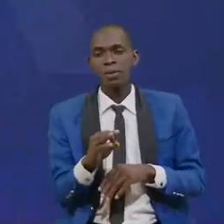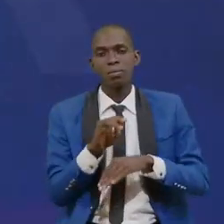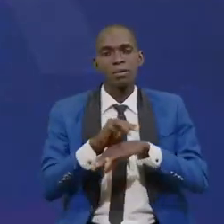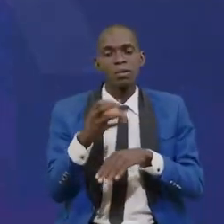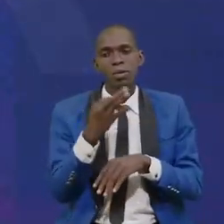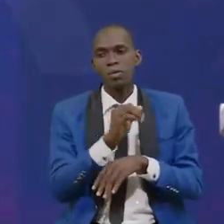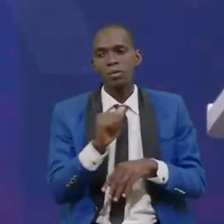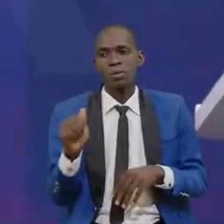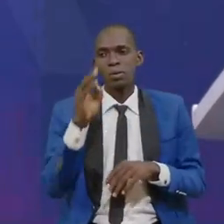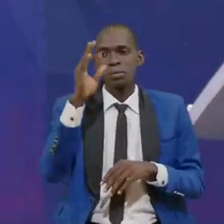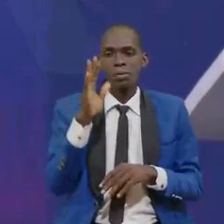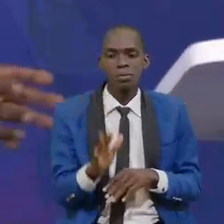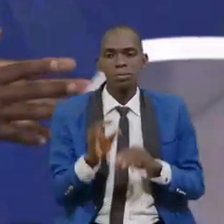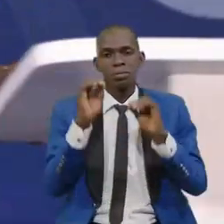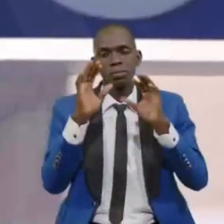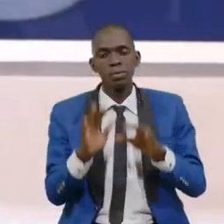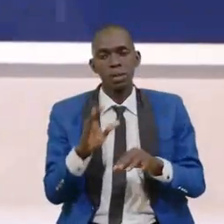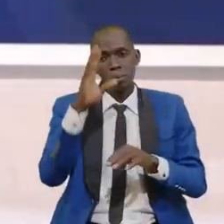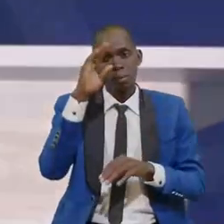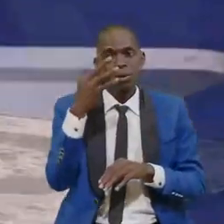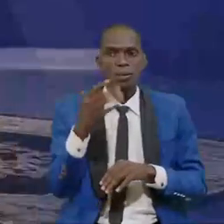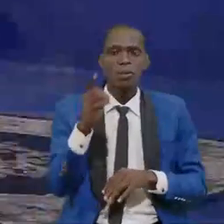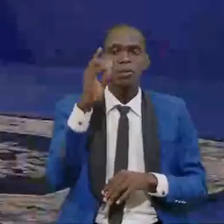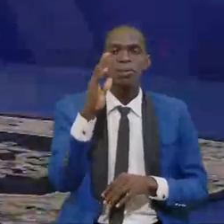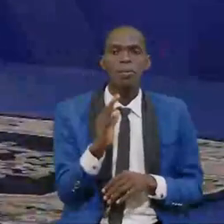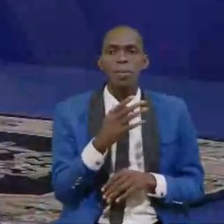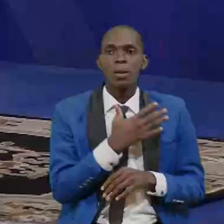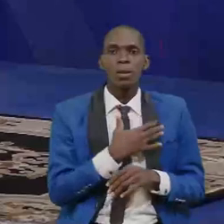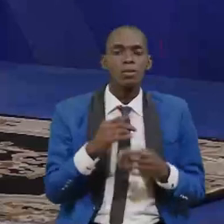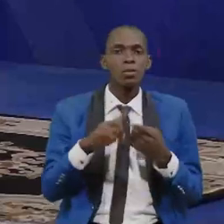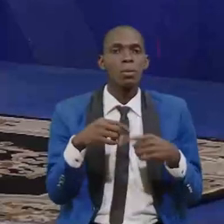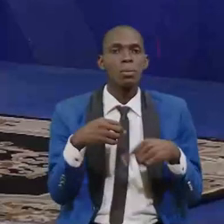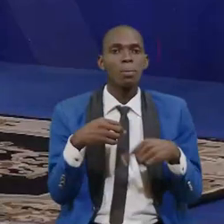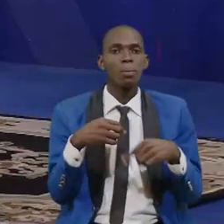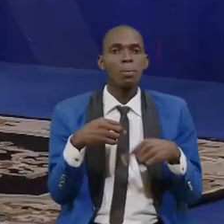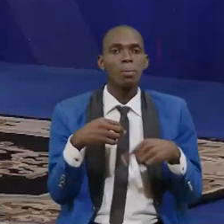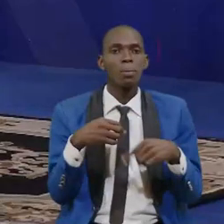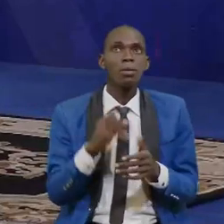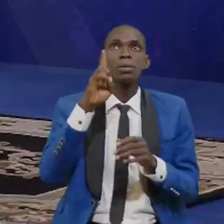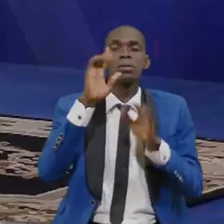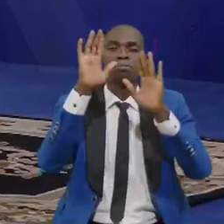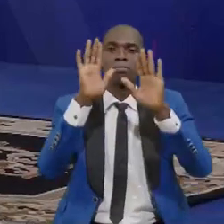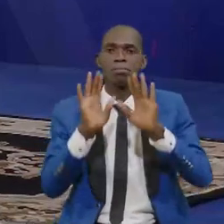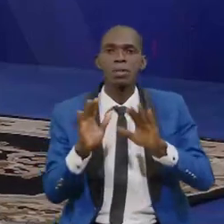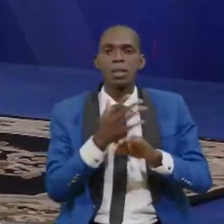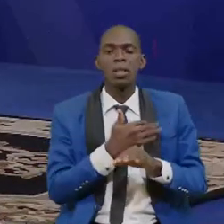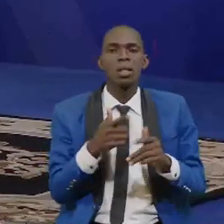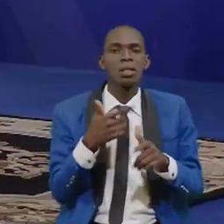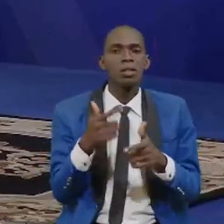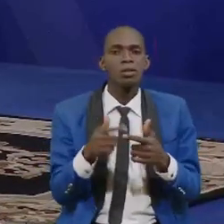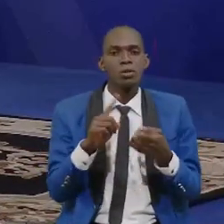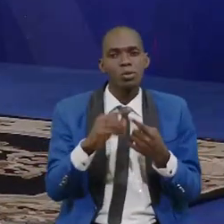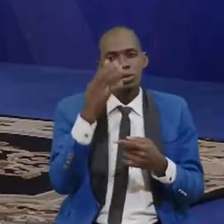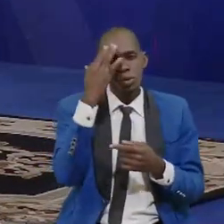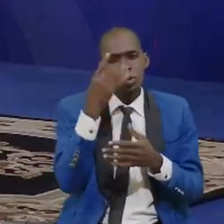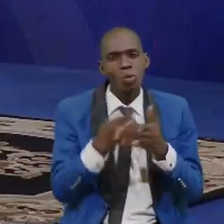pasteur, d'un prédicateur, le ministère des ministres de Dieu. Et pour que cela soit excellent, pour